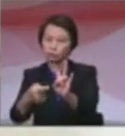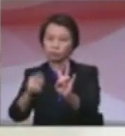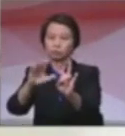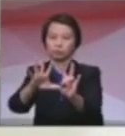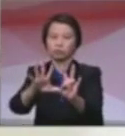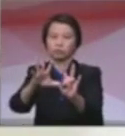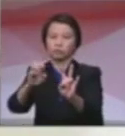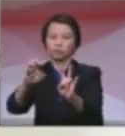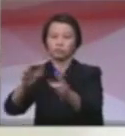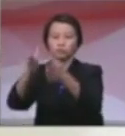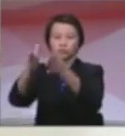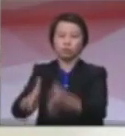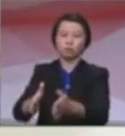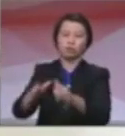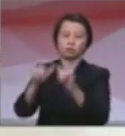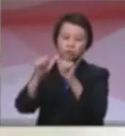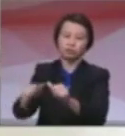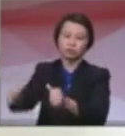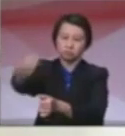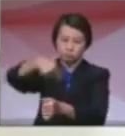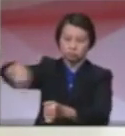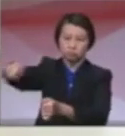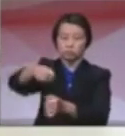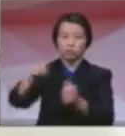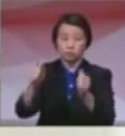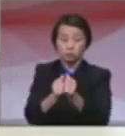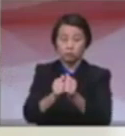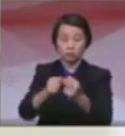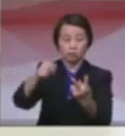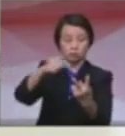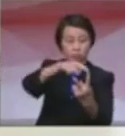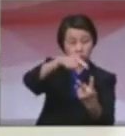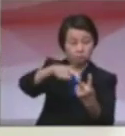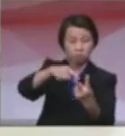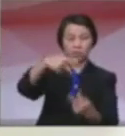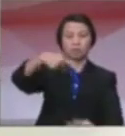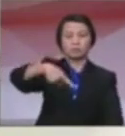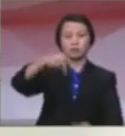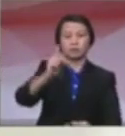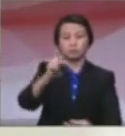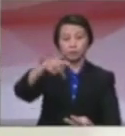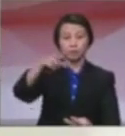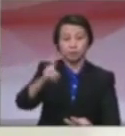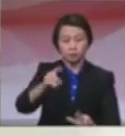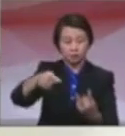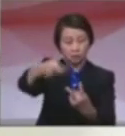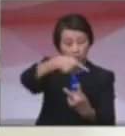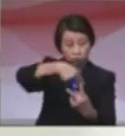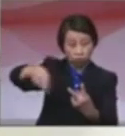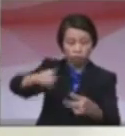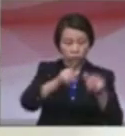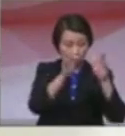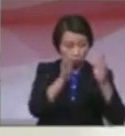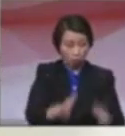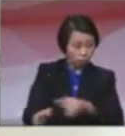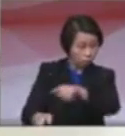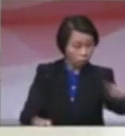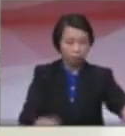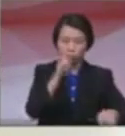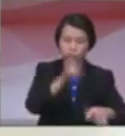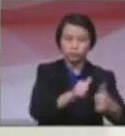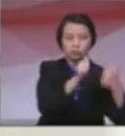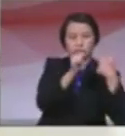7,500 penduduk. Dengan pelaksanaan perintah ini, semua penduduk dikendaki mematuhi SOP yang